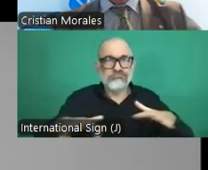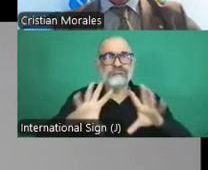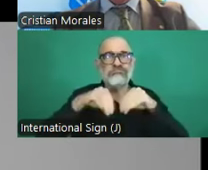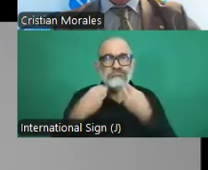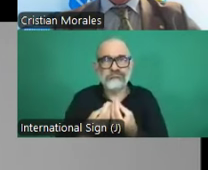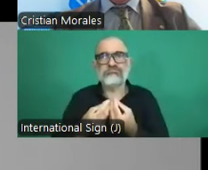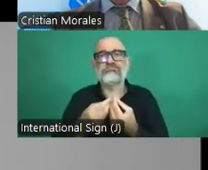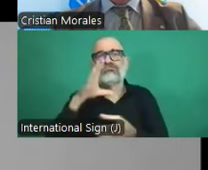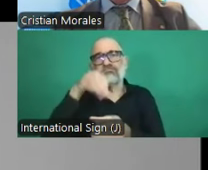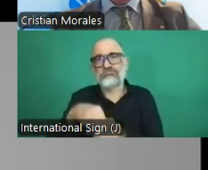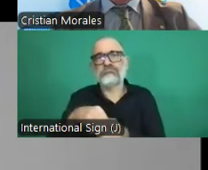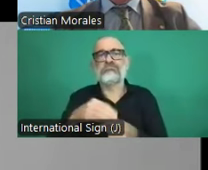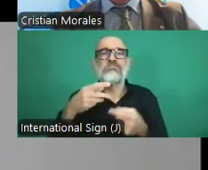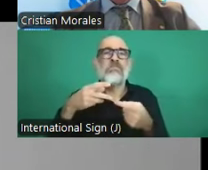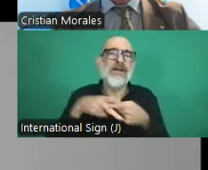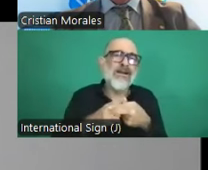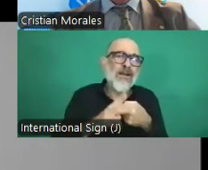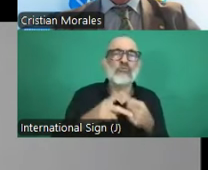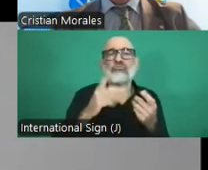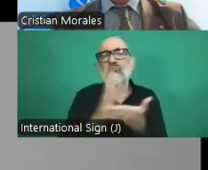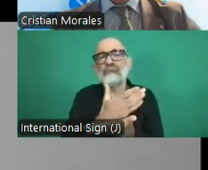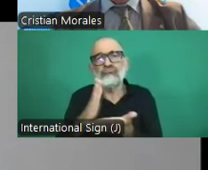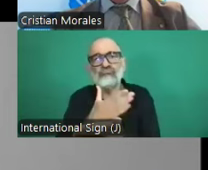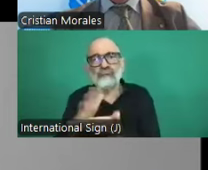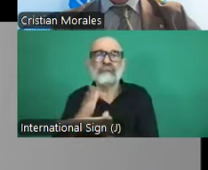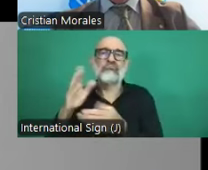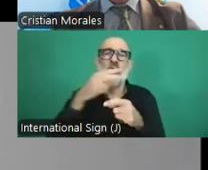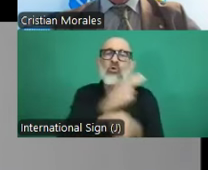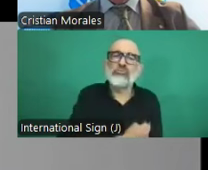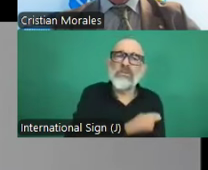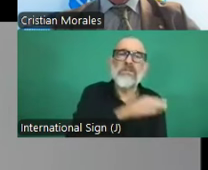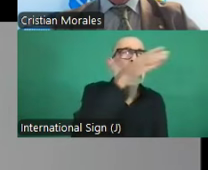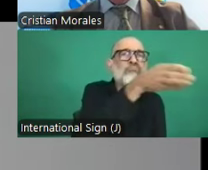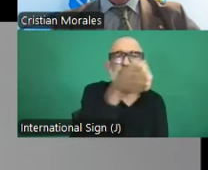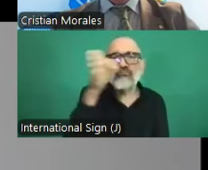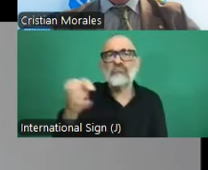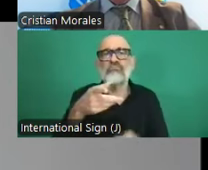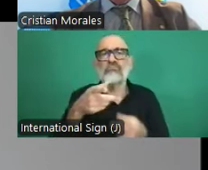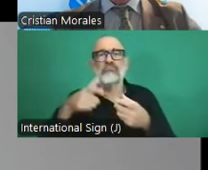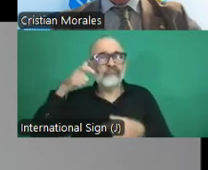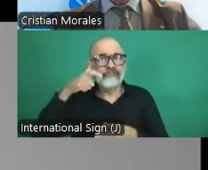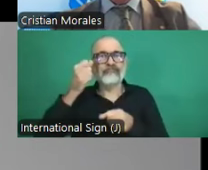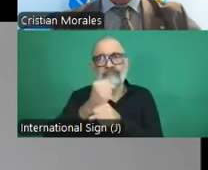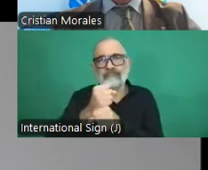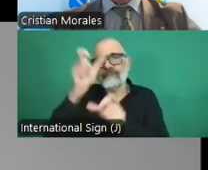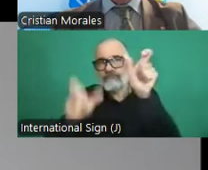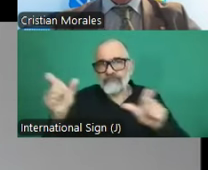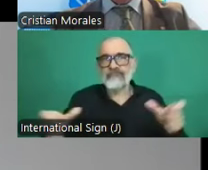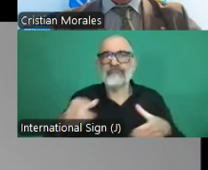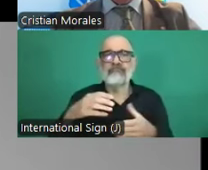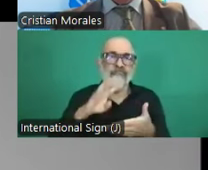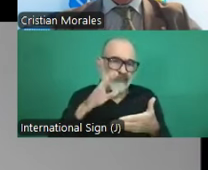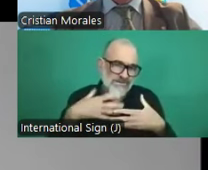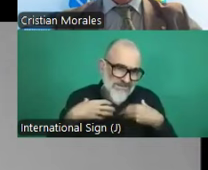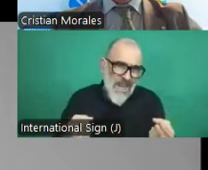e budget et de la operadoras dette de planos de saúde aussi. têm e fazer que o pagamento dessas dívidas seja feito na forma